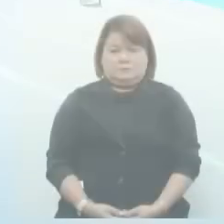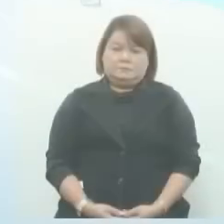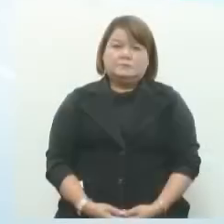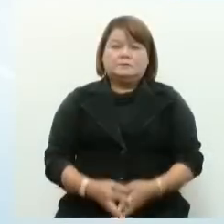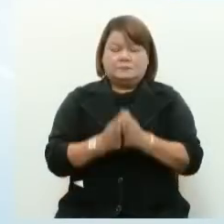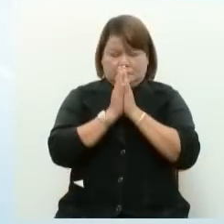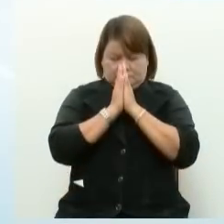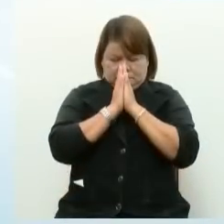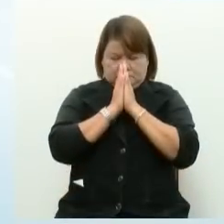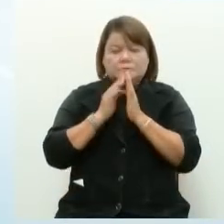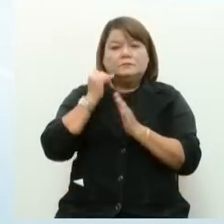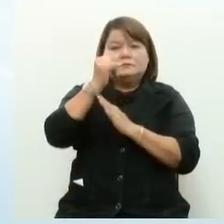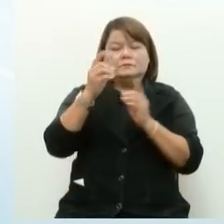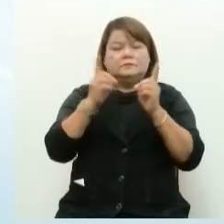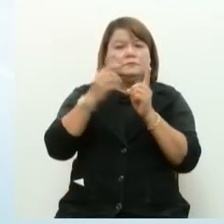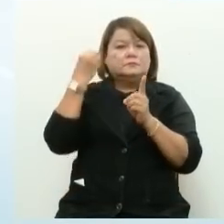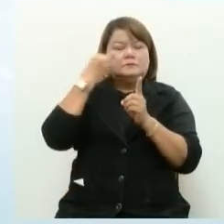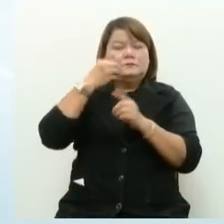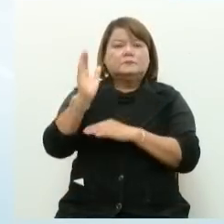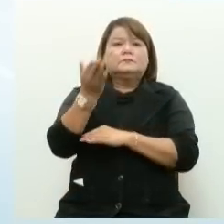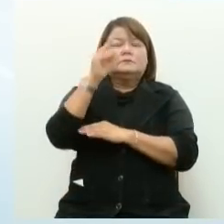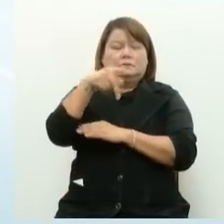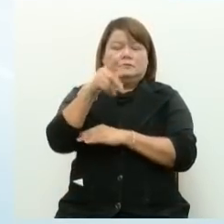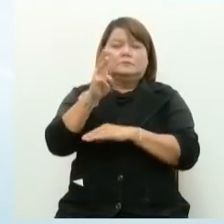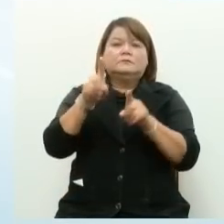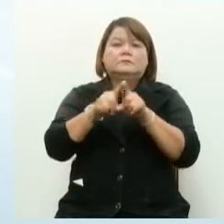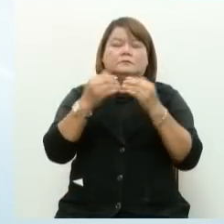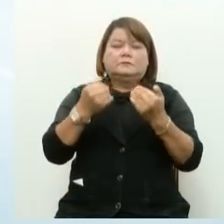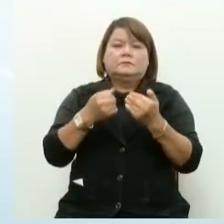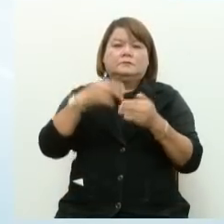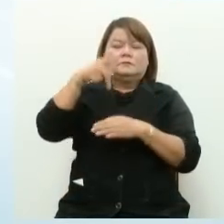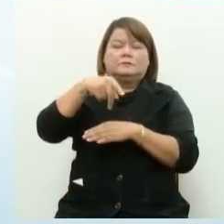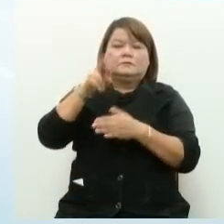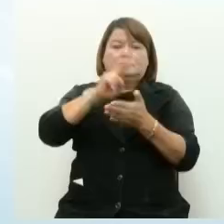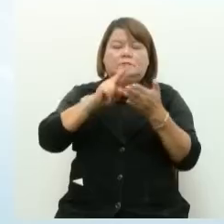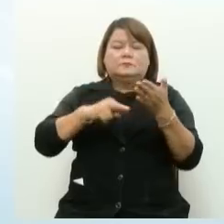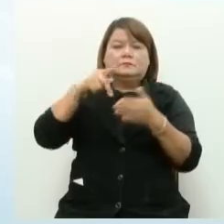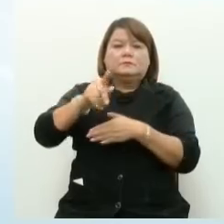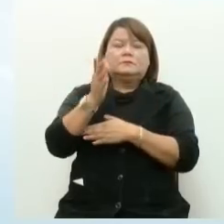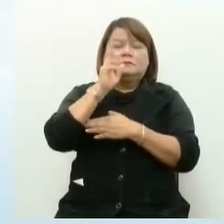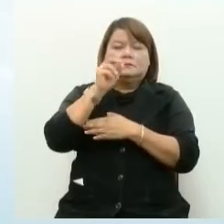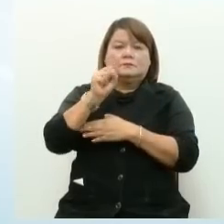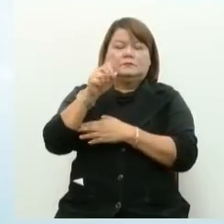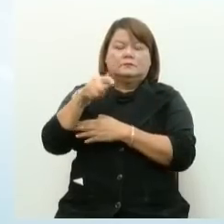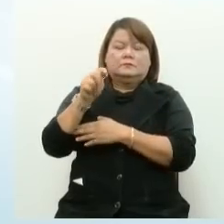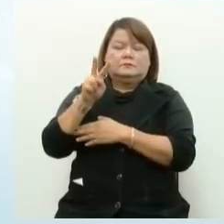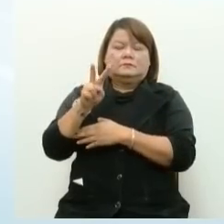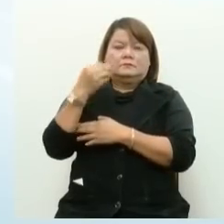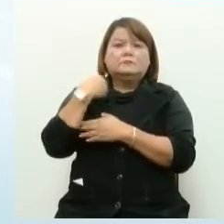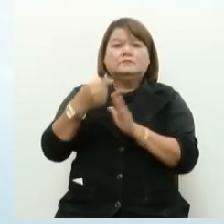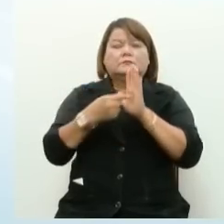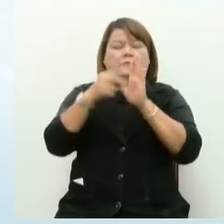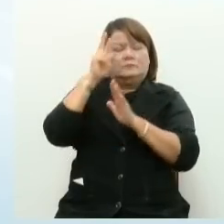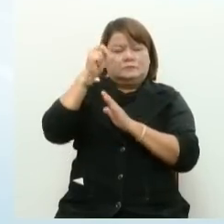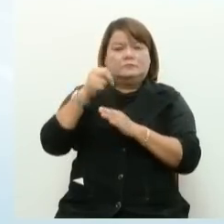สวัสดีค่ะกลับมาพบกันเป็นประจำในทุกเช้าวันพุธแบบนี้นะคะกับรายการพุธเช้าข่าวสวทค่ะรายการที่นำเสนอนโยบายแนวทางและผล